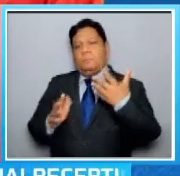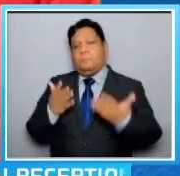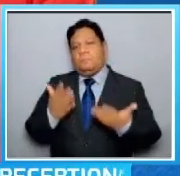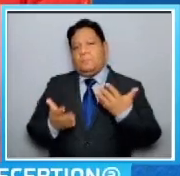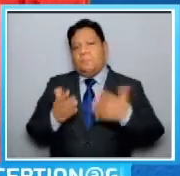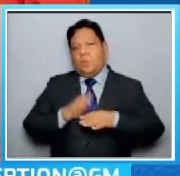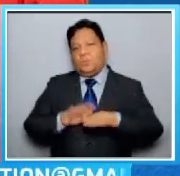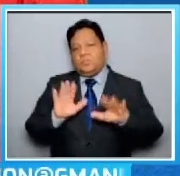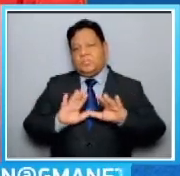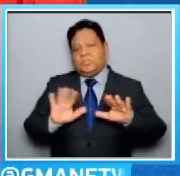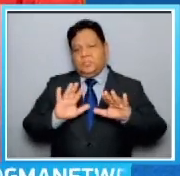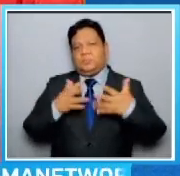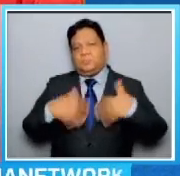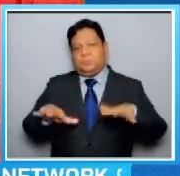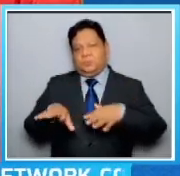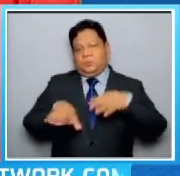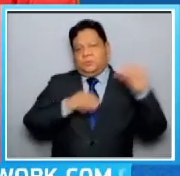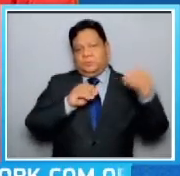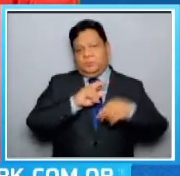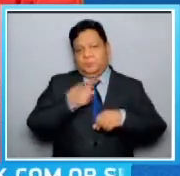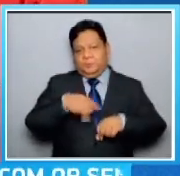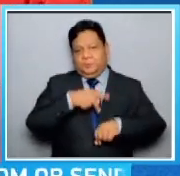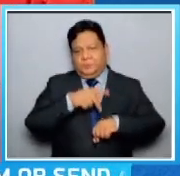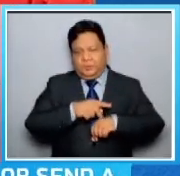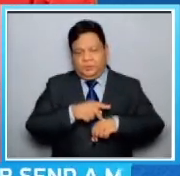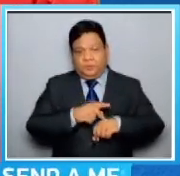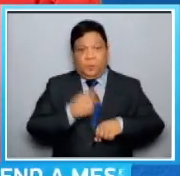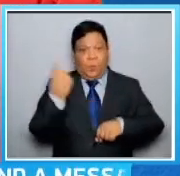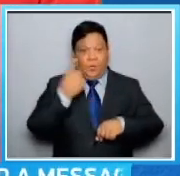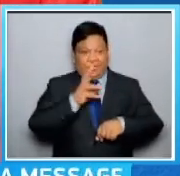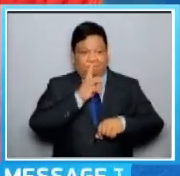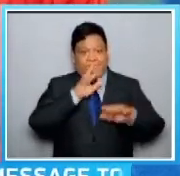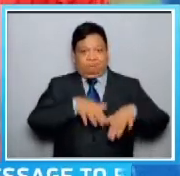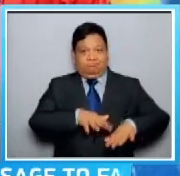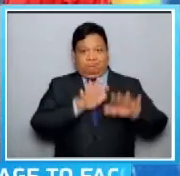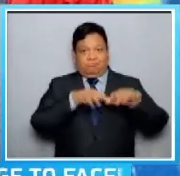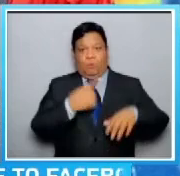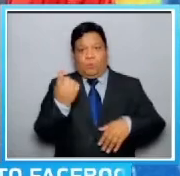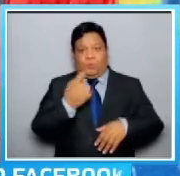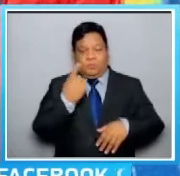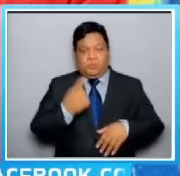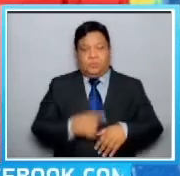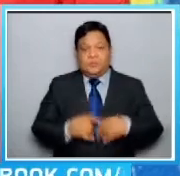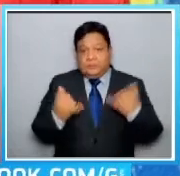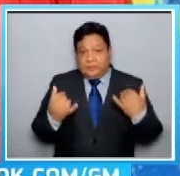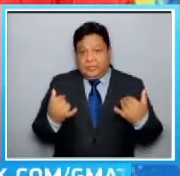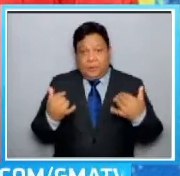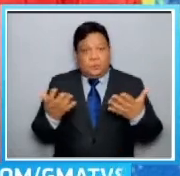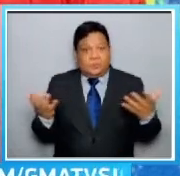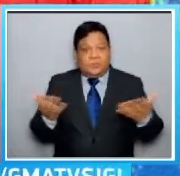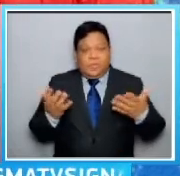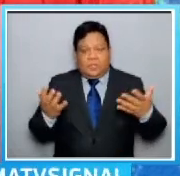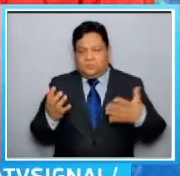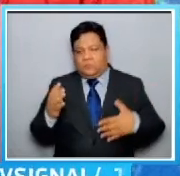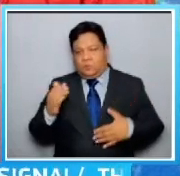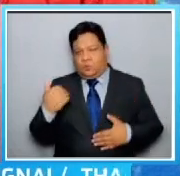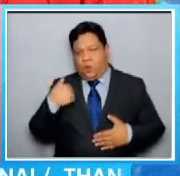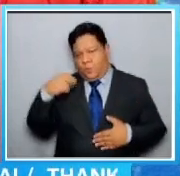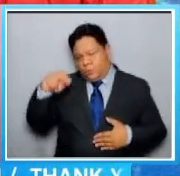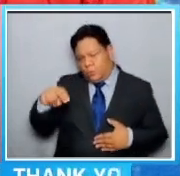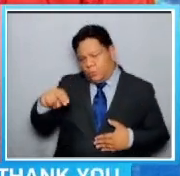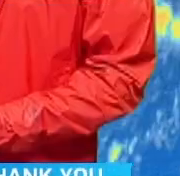labas na yan ng ating area of responsibility. Sa ngayon, ha, 1,065 kilometers po ang layo ng